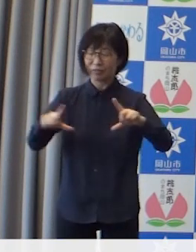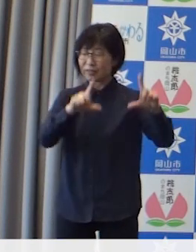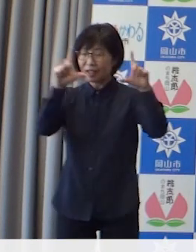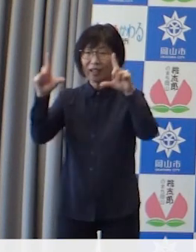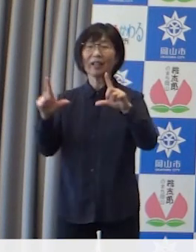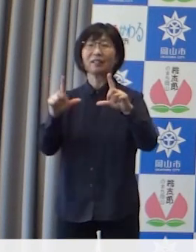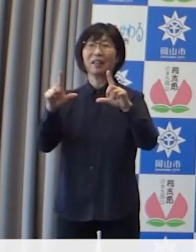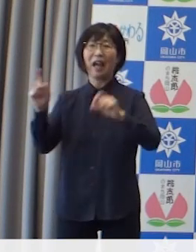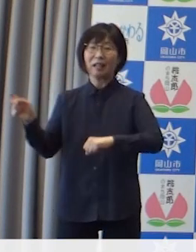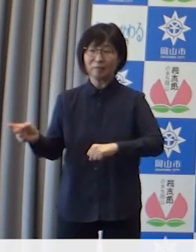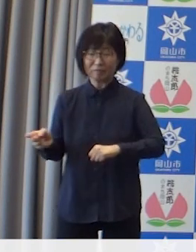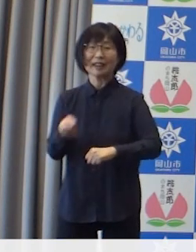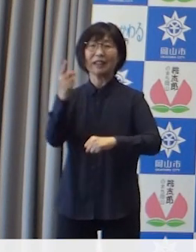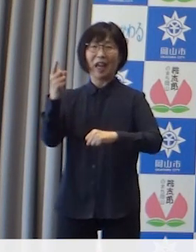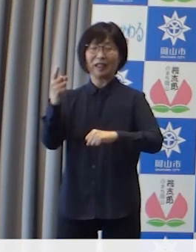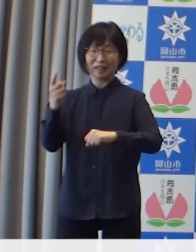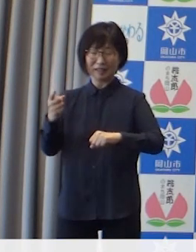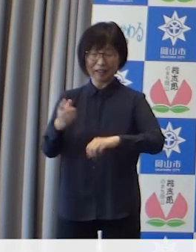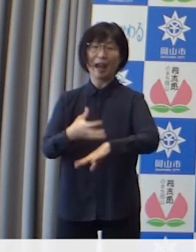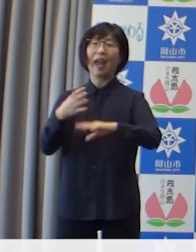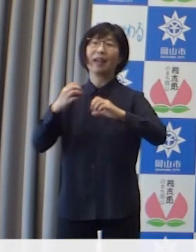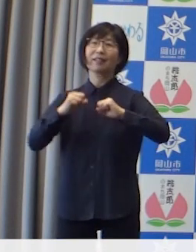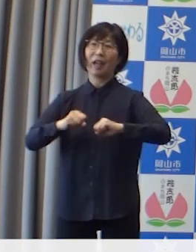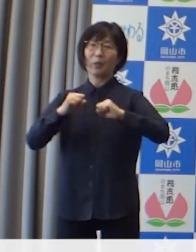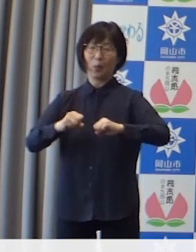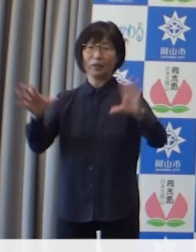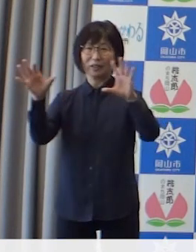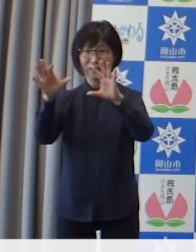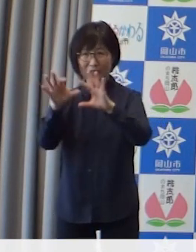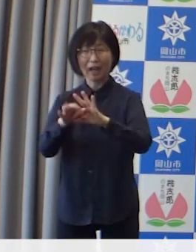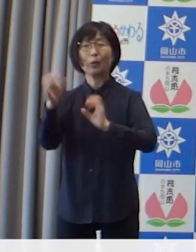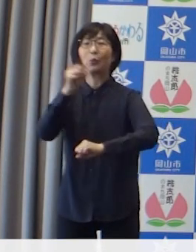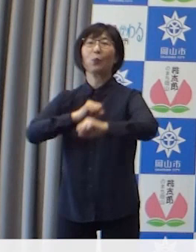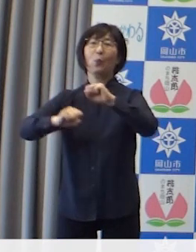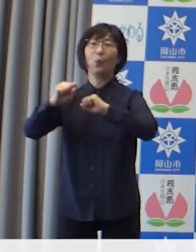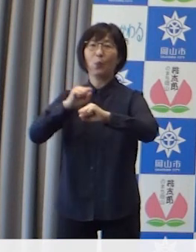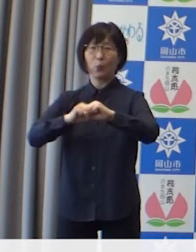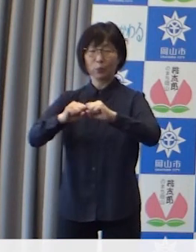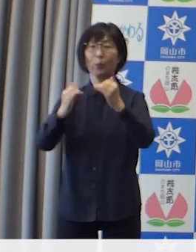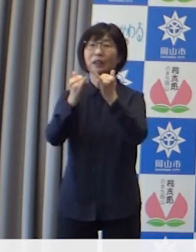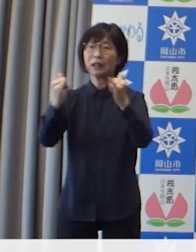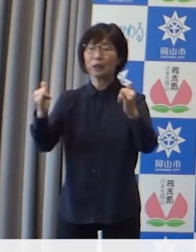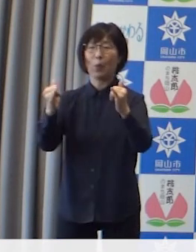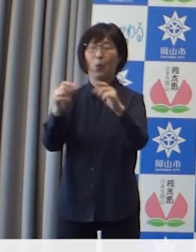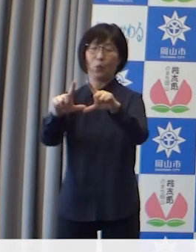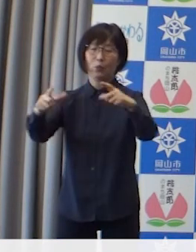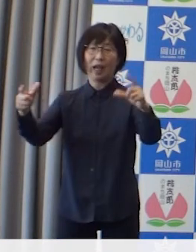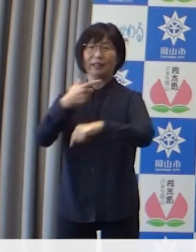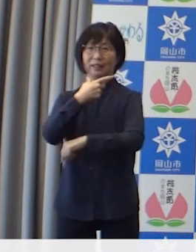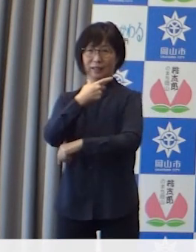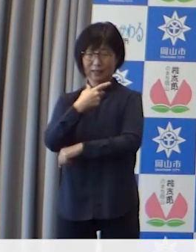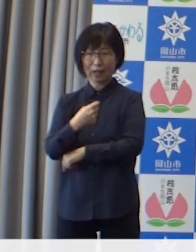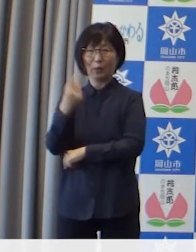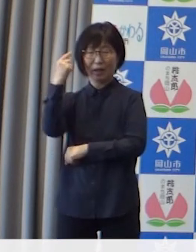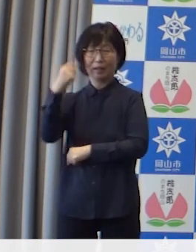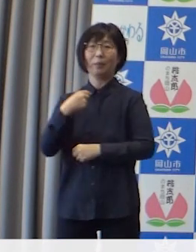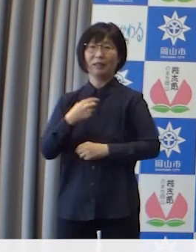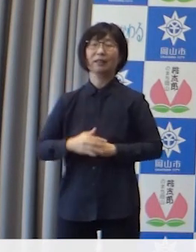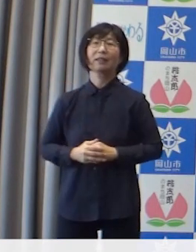で、無理なく自然と健康につながる行動をとる方を増やしていきたいと思います。